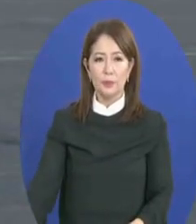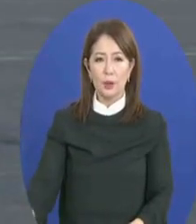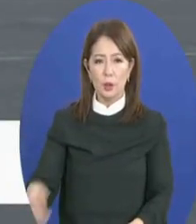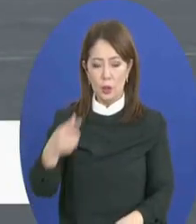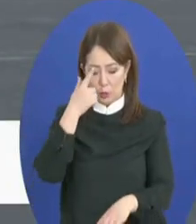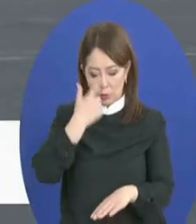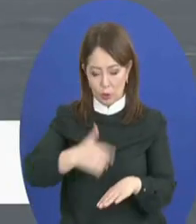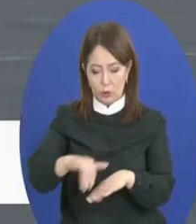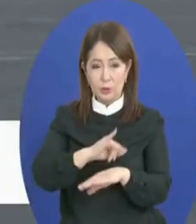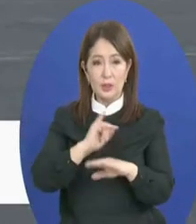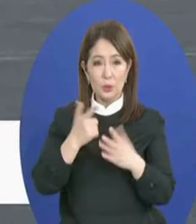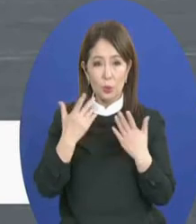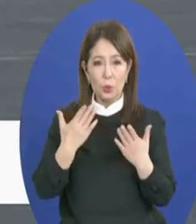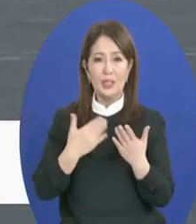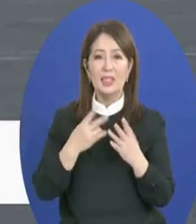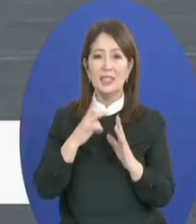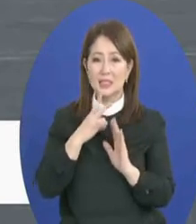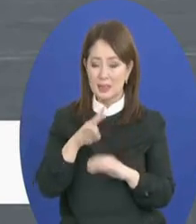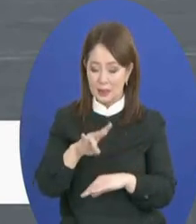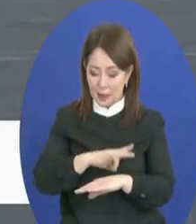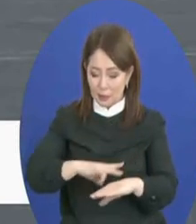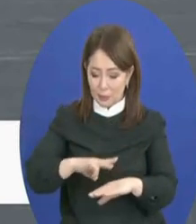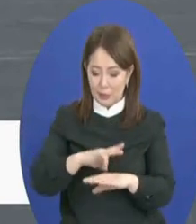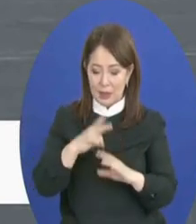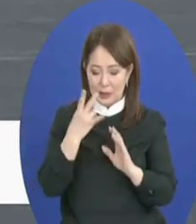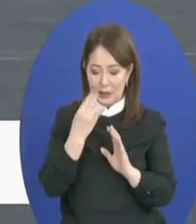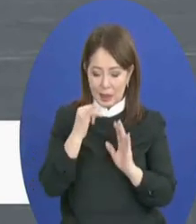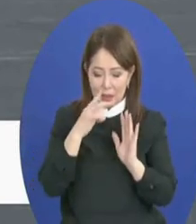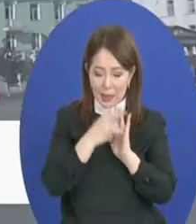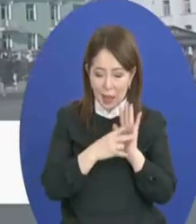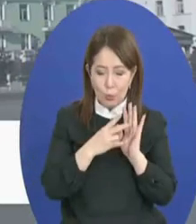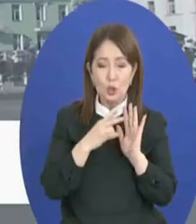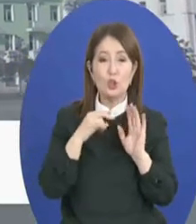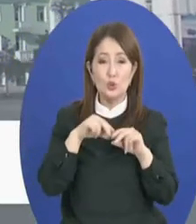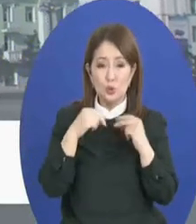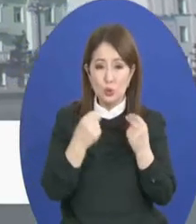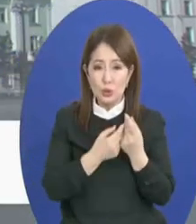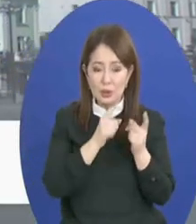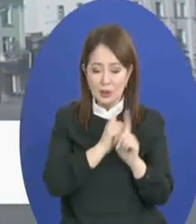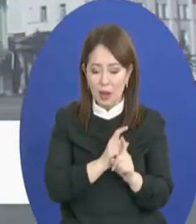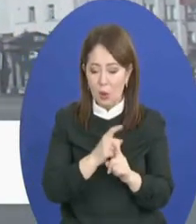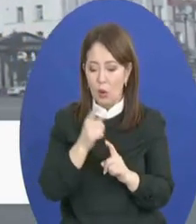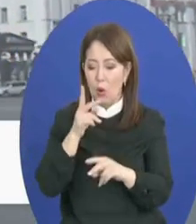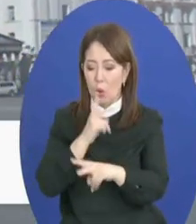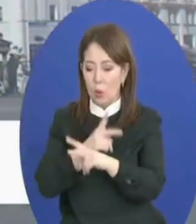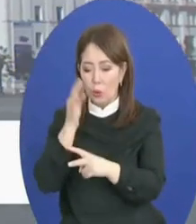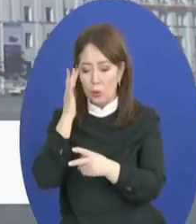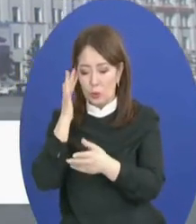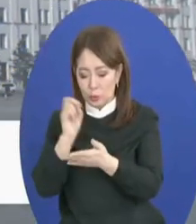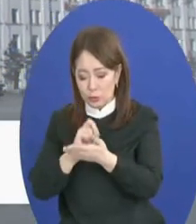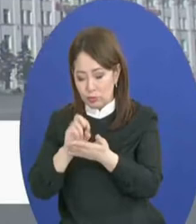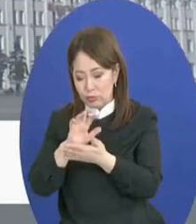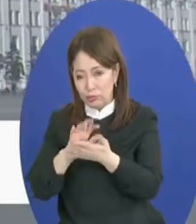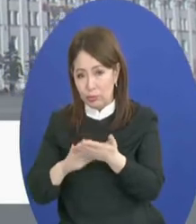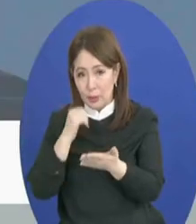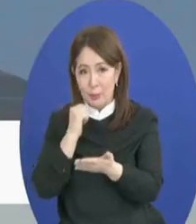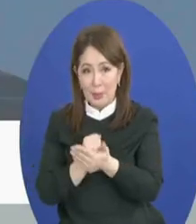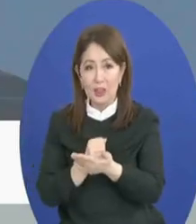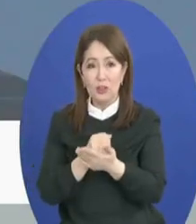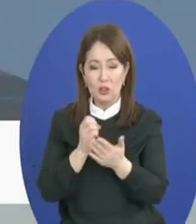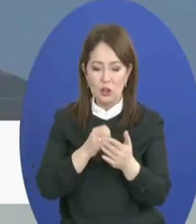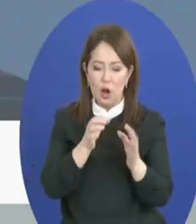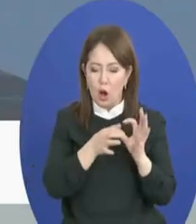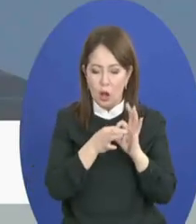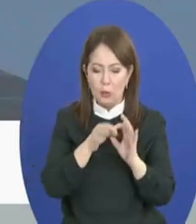За улсын хурал намрын ээлж чуулганараа хууль тогтоомжийг боловсронгуй болох хөтөлбөрийг батлан гаргаад байгаа юм. За тухайн хөтөлбөрийн хүрээнд жил бүр